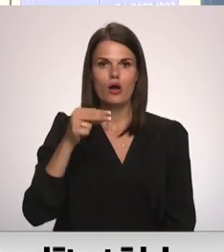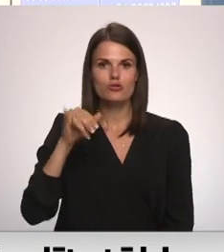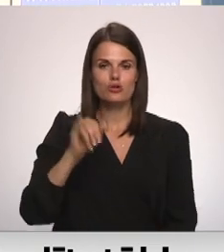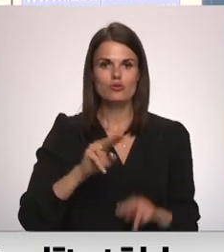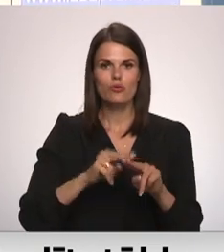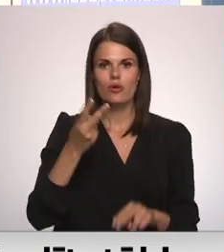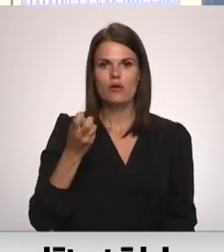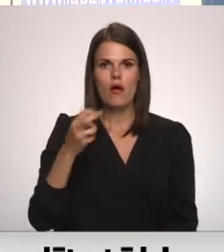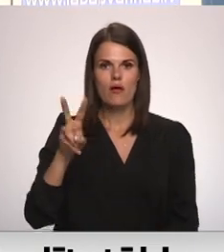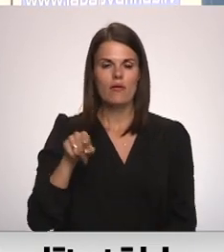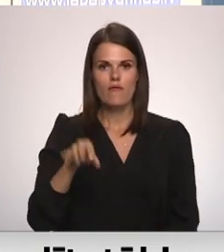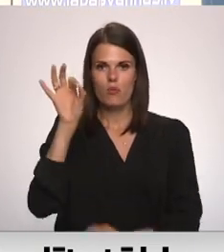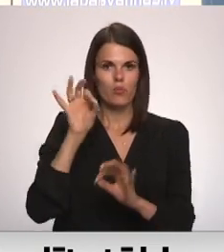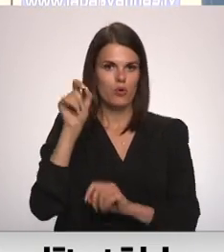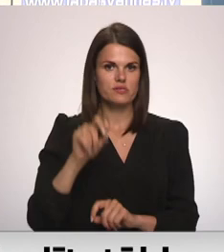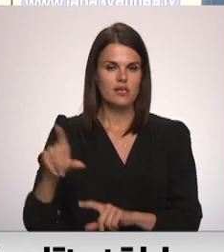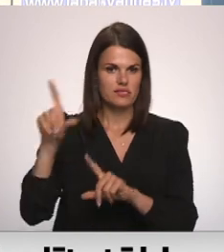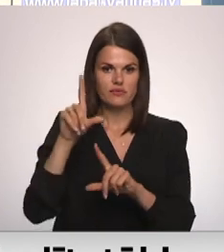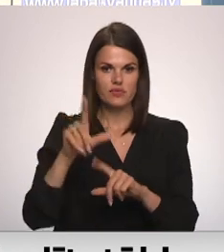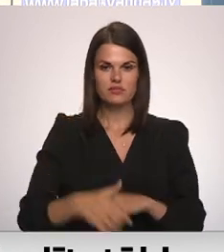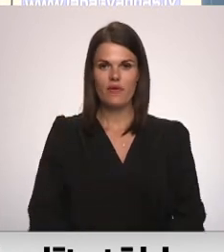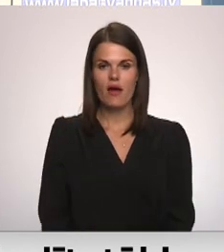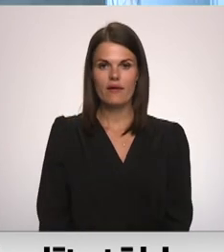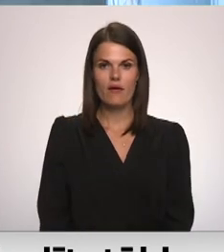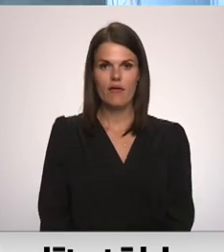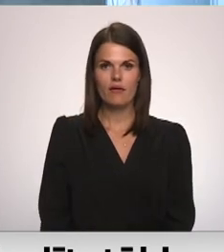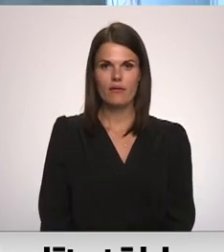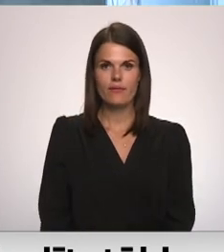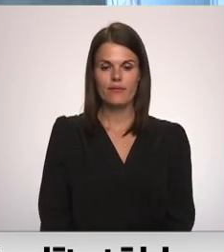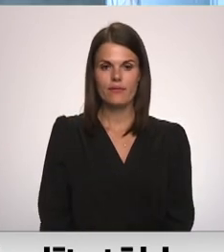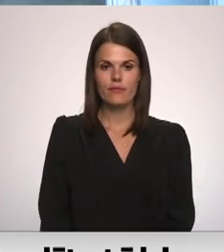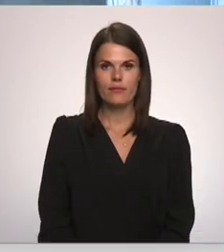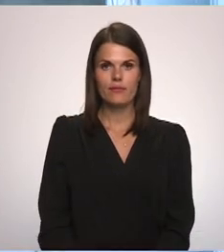īpatsvars ir vislielākais. Vita Anstrete, Armands Rudzītis, Latvijas televīzija.